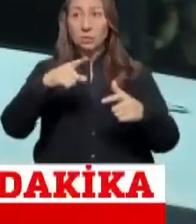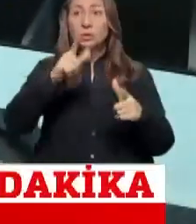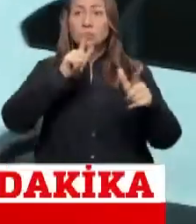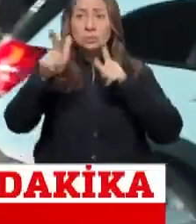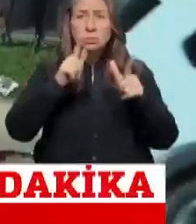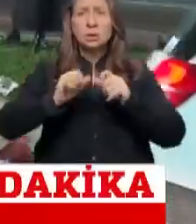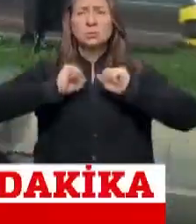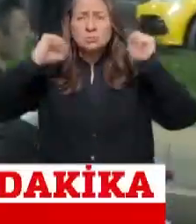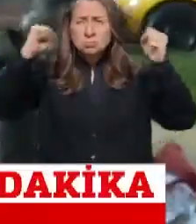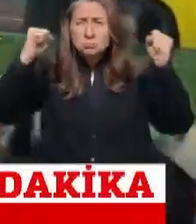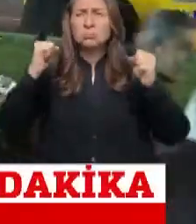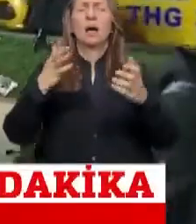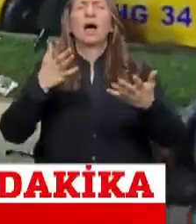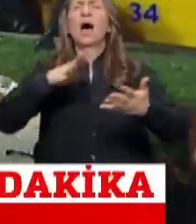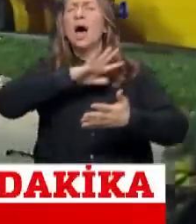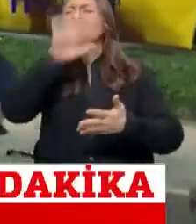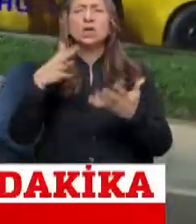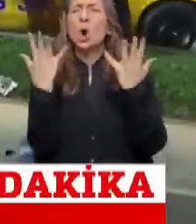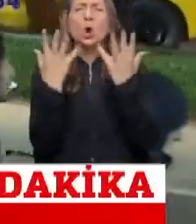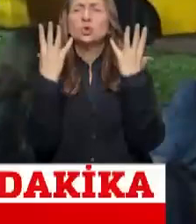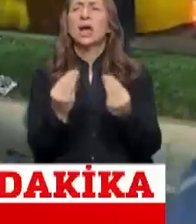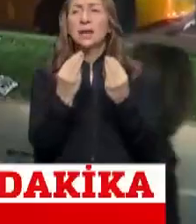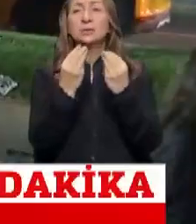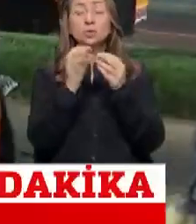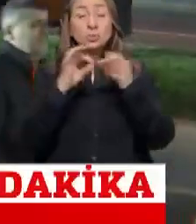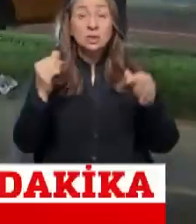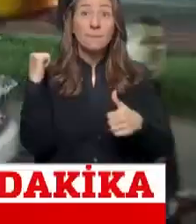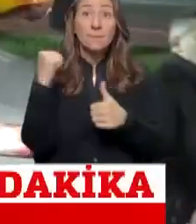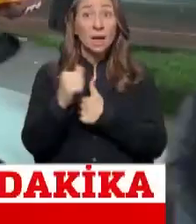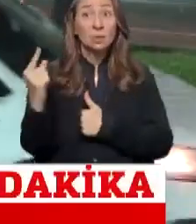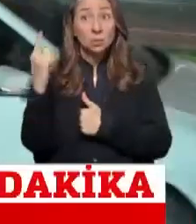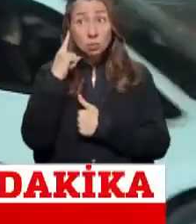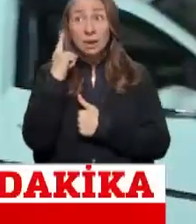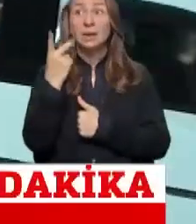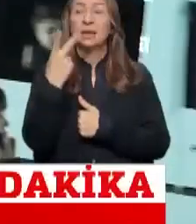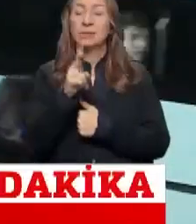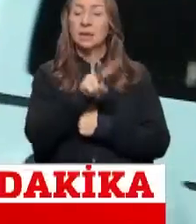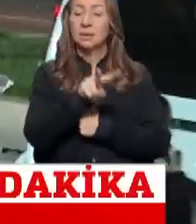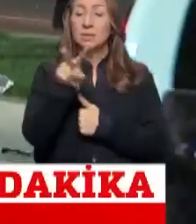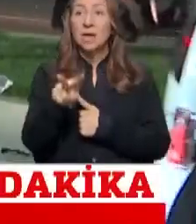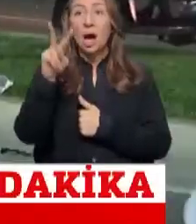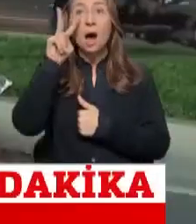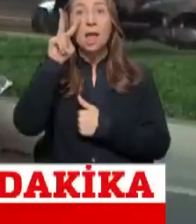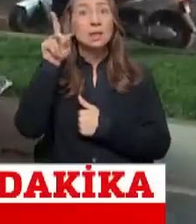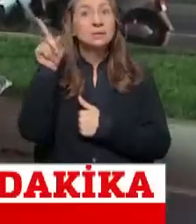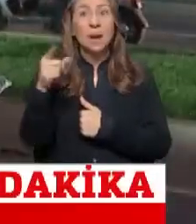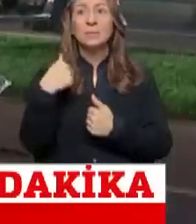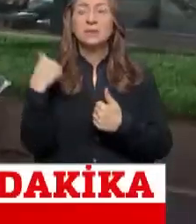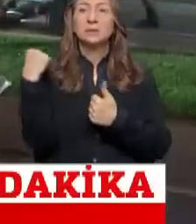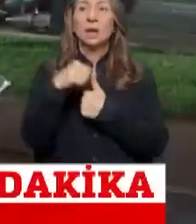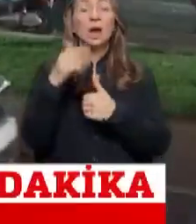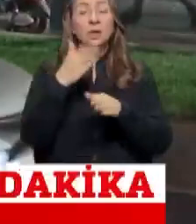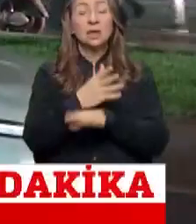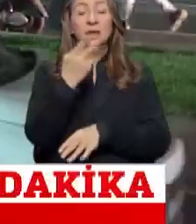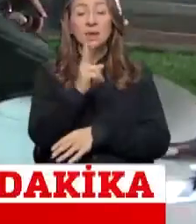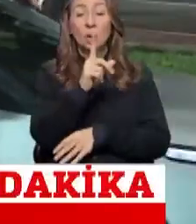sesler, sloganlar, her şey çok güzel olacak söylemini bir kez daha duymak 2022 aralığında bizi tekrar